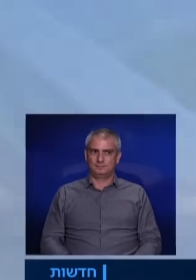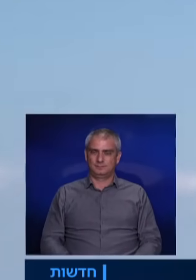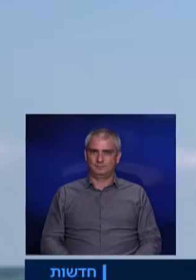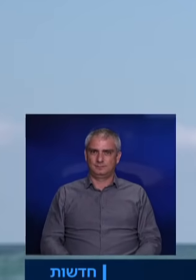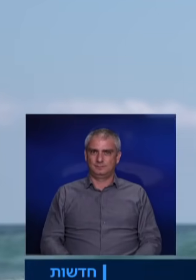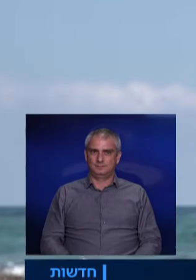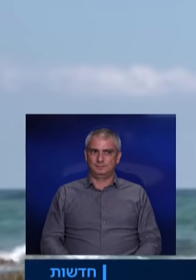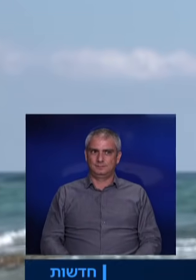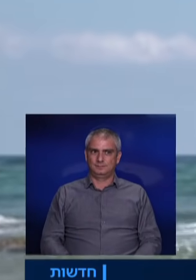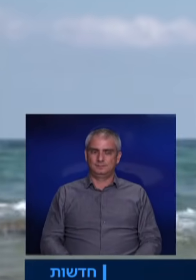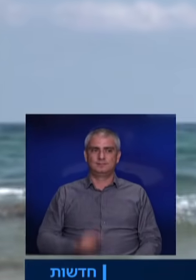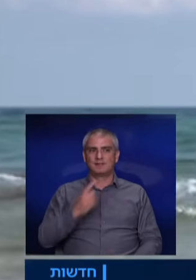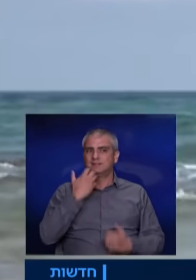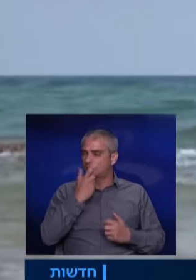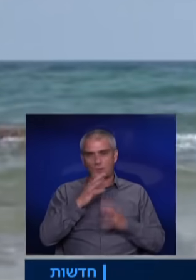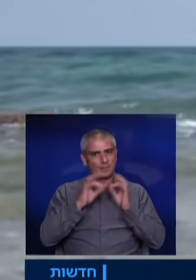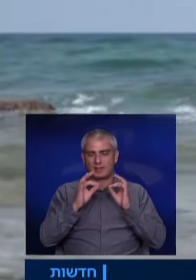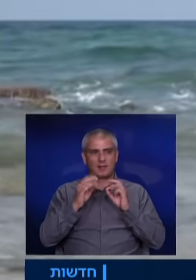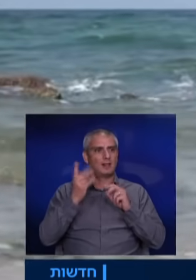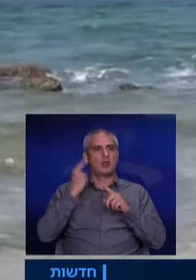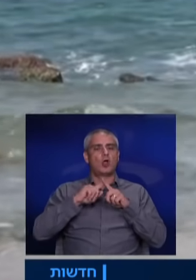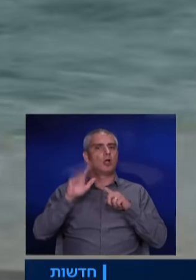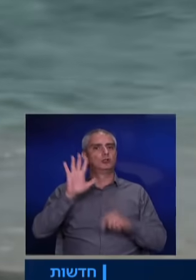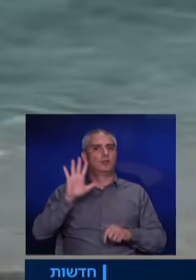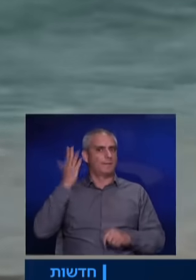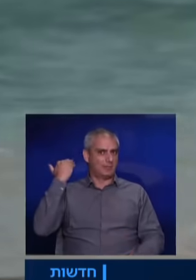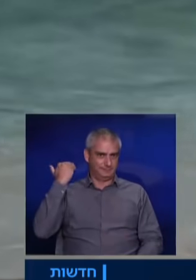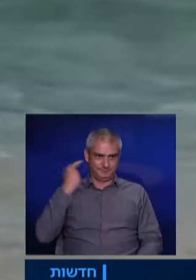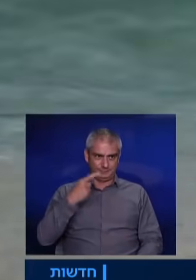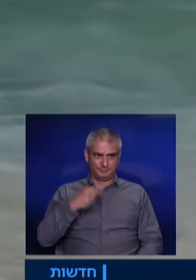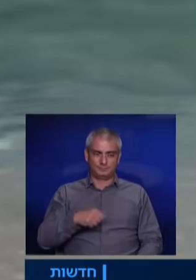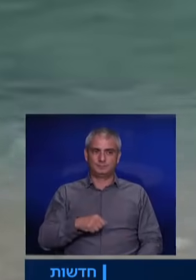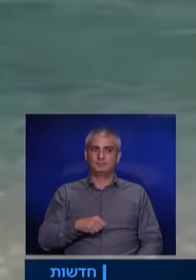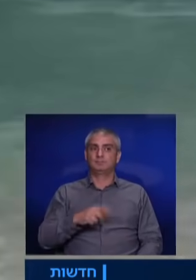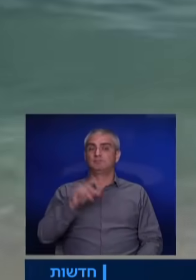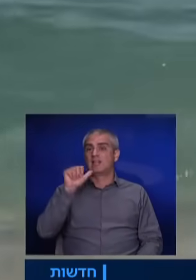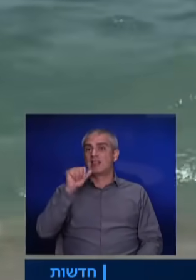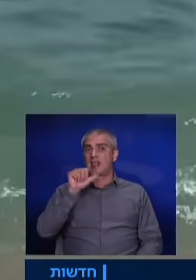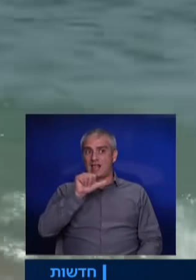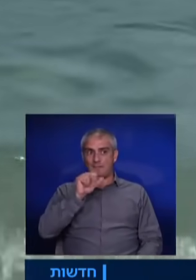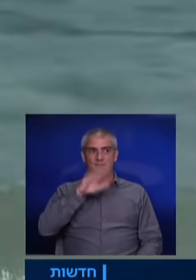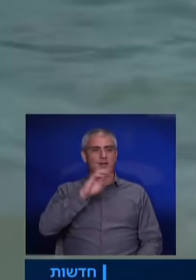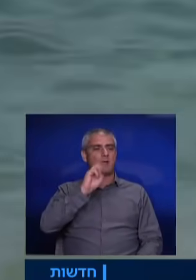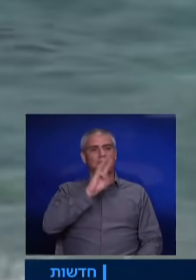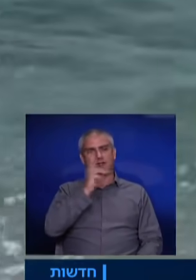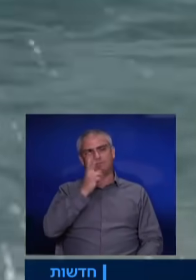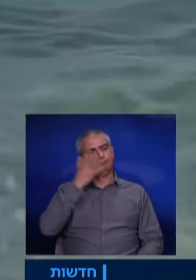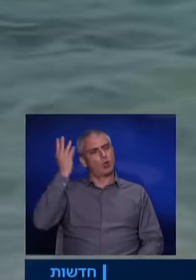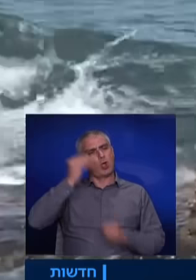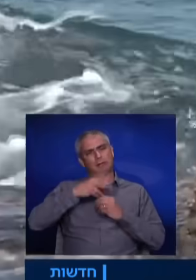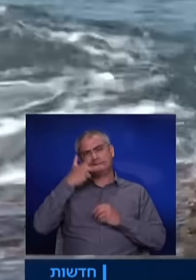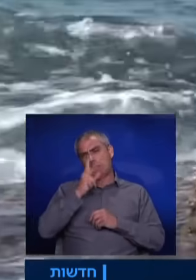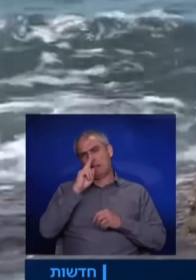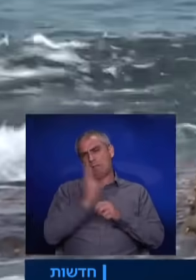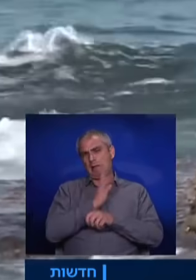בטח, זה כמו גירודים מסיביים כאלה בגן. אבל הסיפור הזה מתחיל בכלל בחודש מאי האחרון. אילן אלגרבלי ומרון סגב יצאו לעוד צלילה